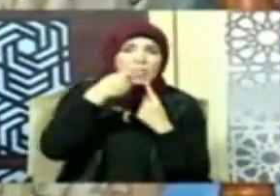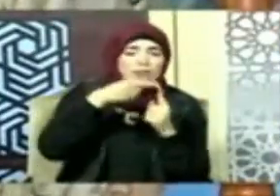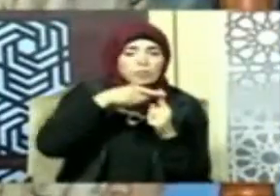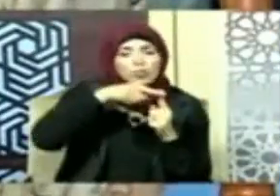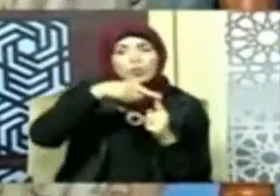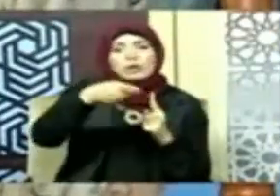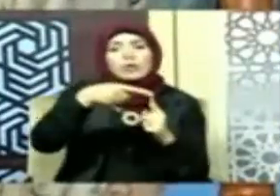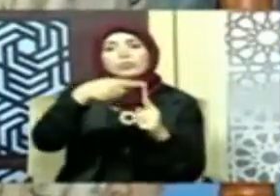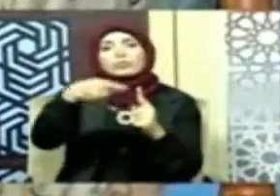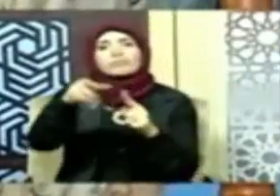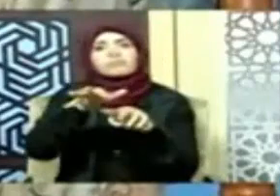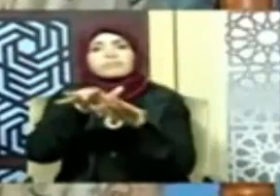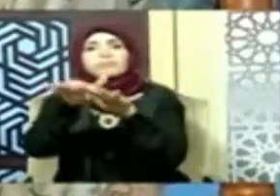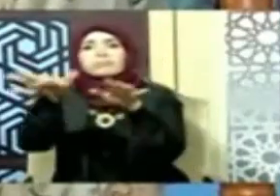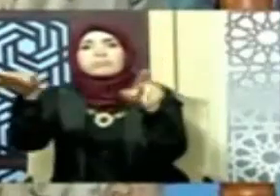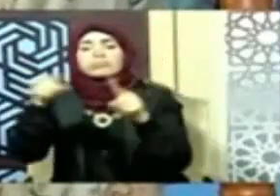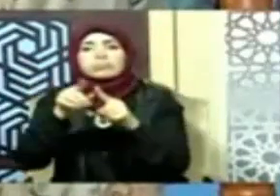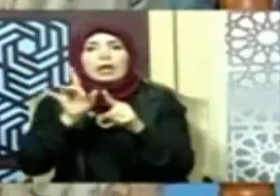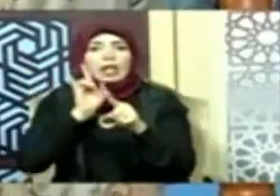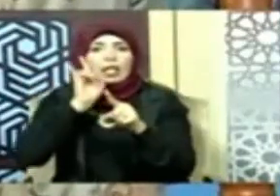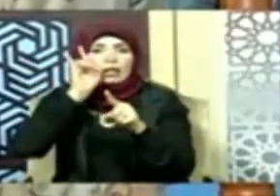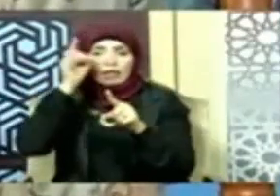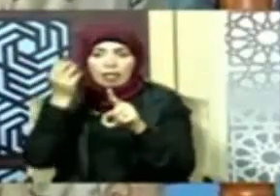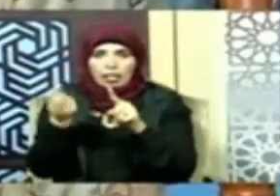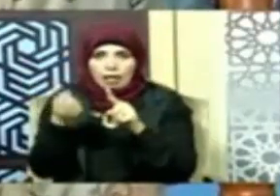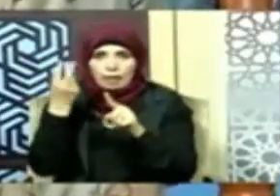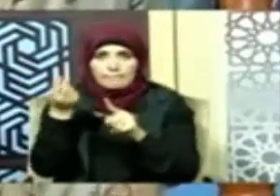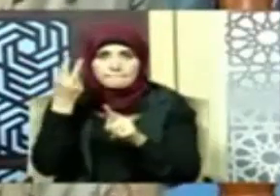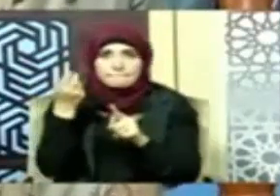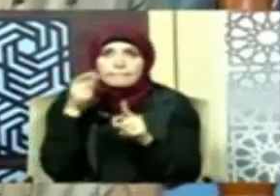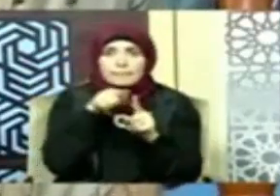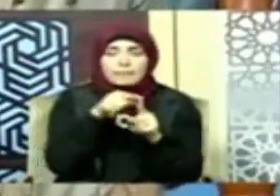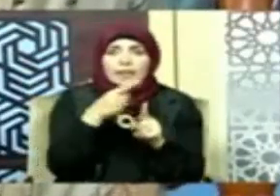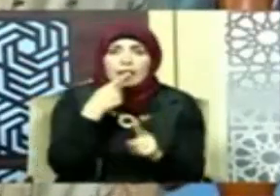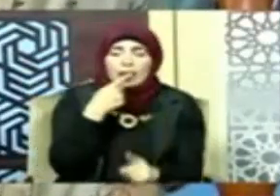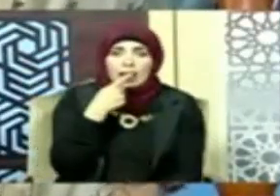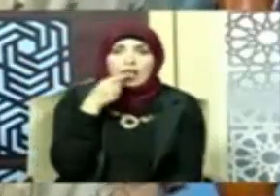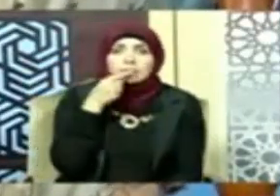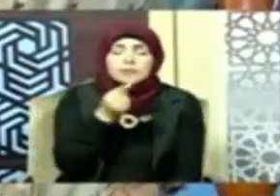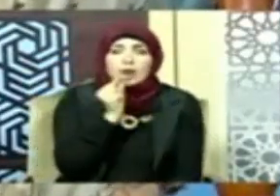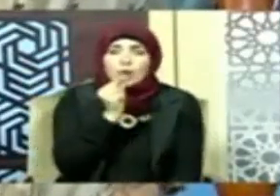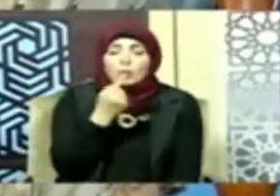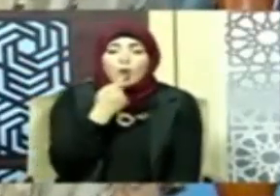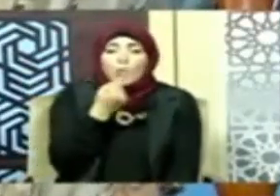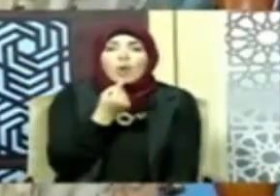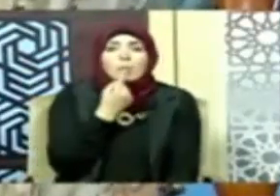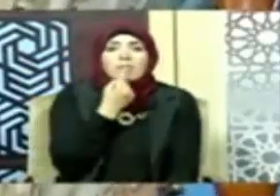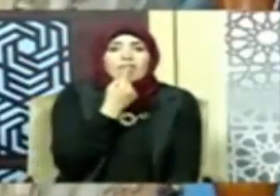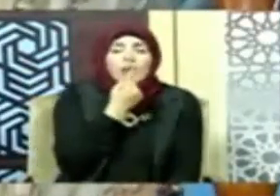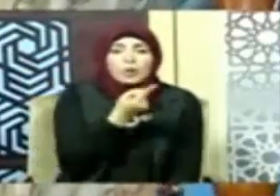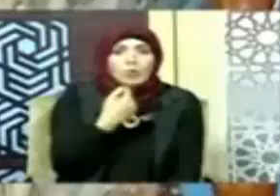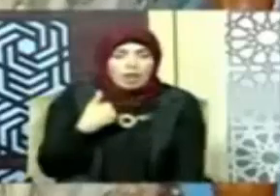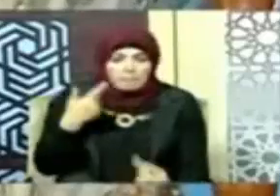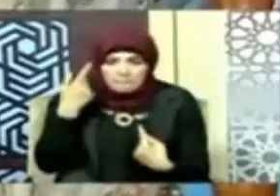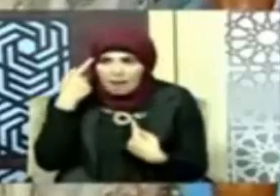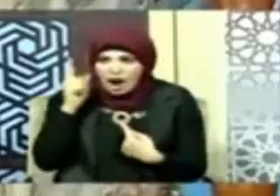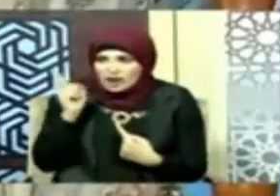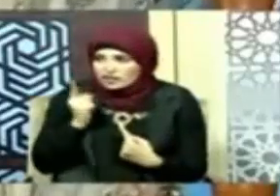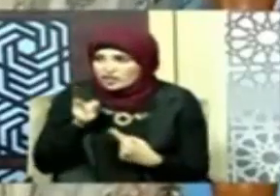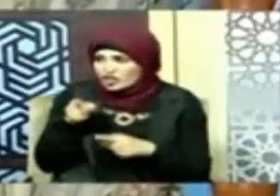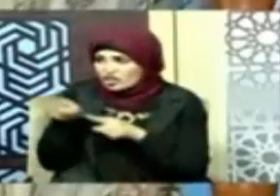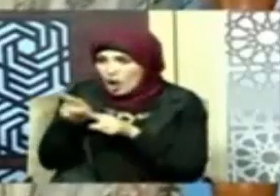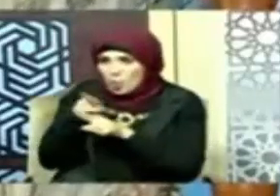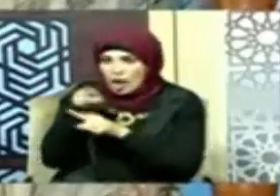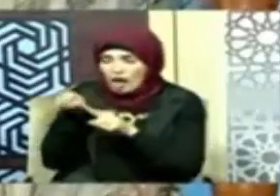وتقولون إذ تلقونه بألسنتكم وتقولون بأفواهكم ما ليس لكم به